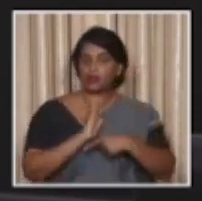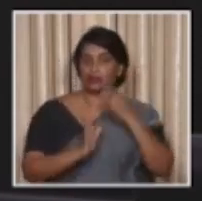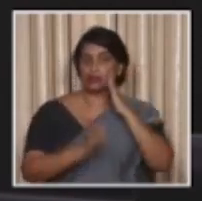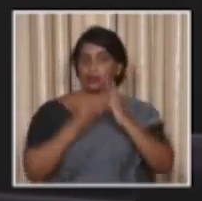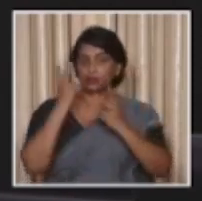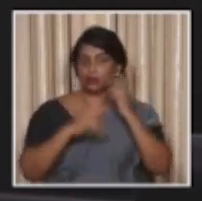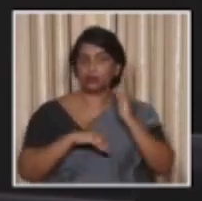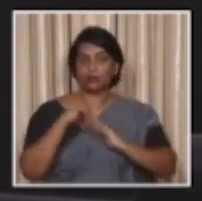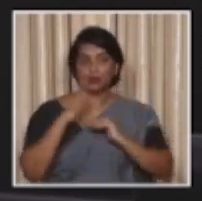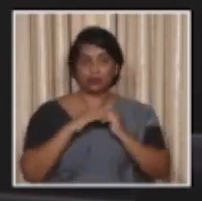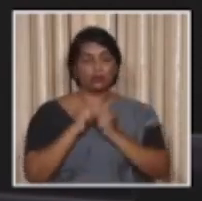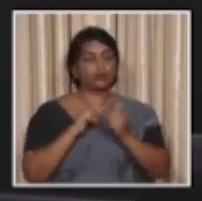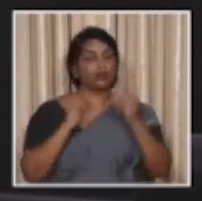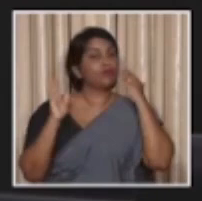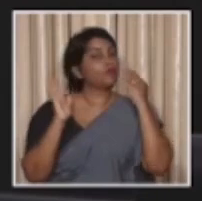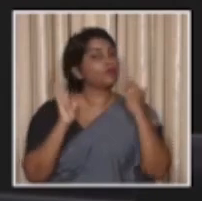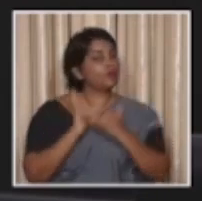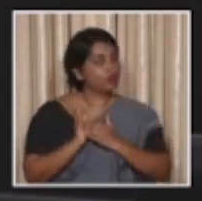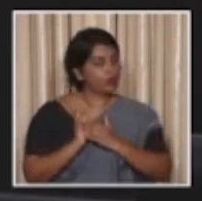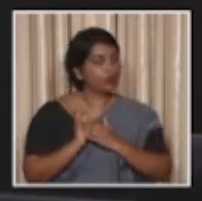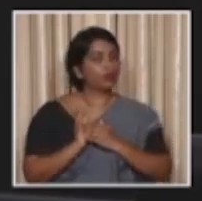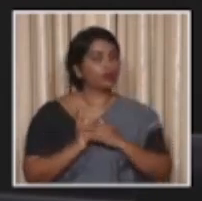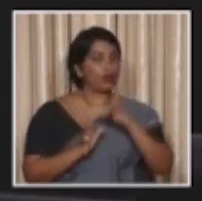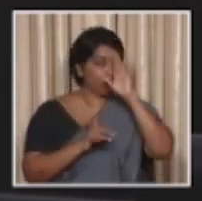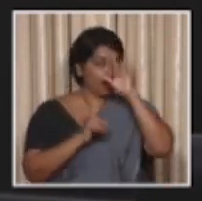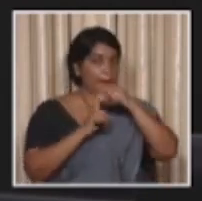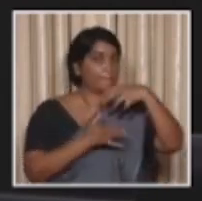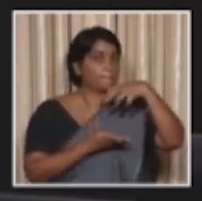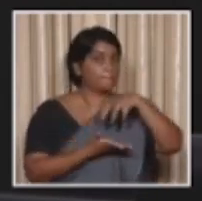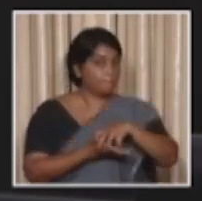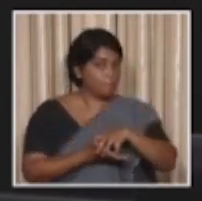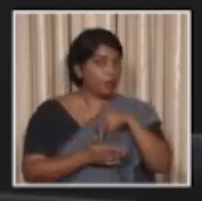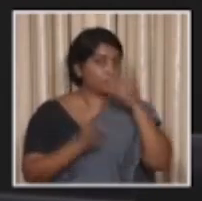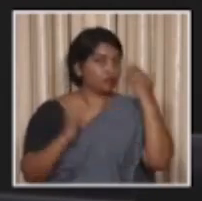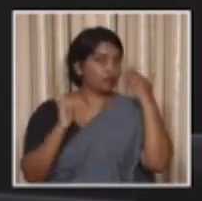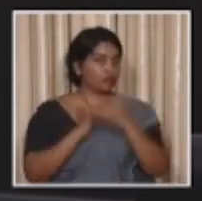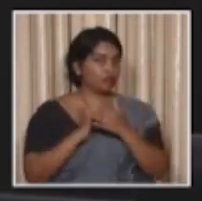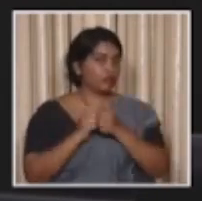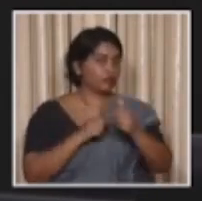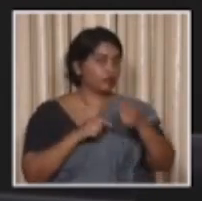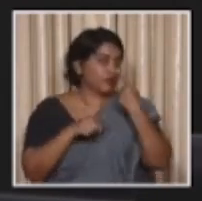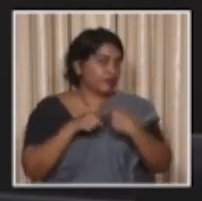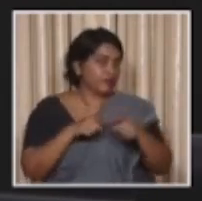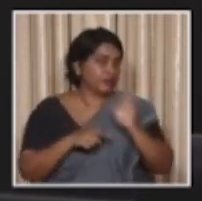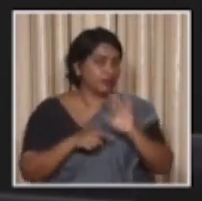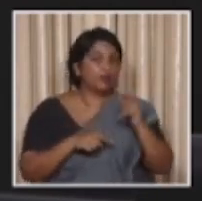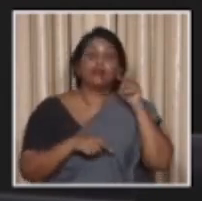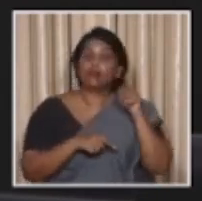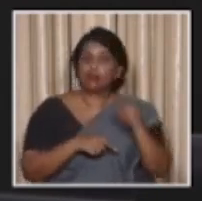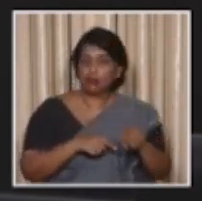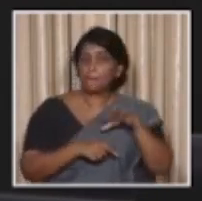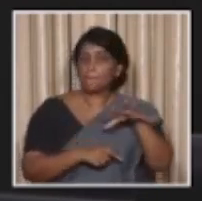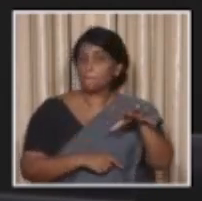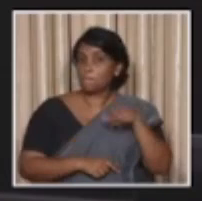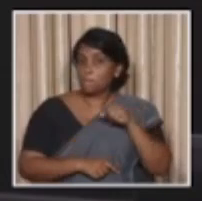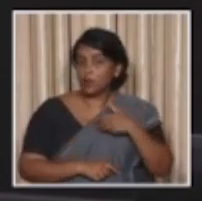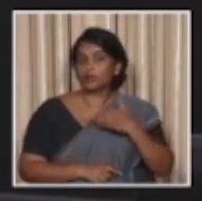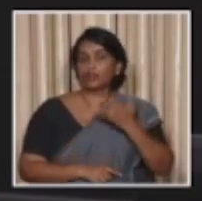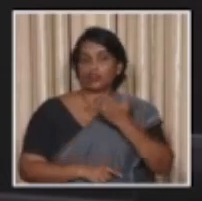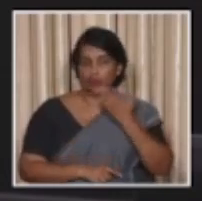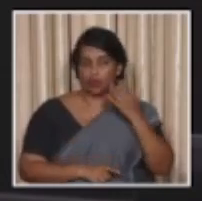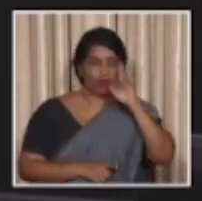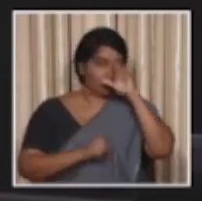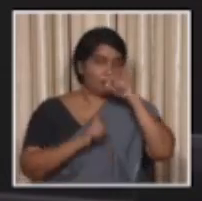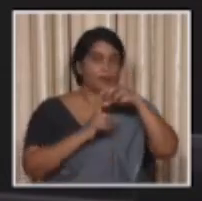සංචාරක ක්‍රියාකාරකම් පිළිබඳව මේ වයඹ පළාත මේ වෙනුවෙන් කටයුතු කරන්න කියලා පමණක් නෙවෙයි, මේකට පාවිච්චි කරන්න පුළුවන්.